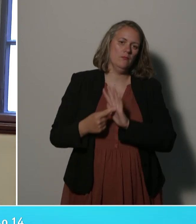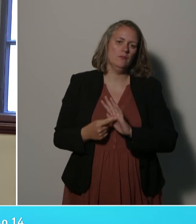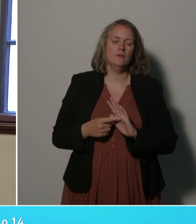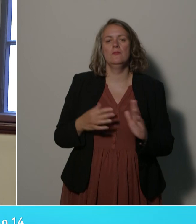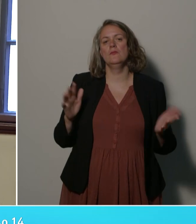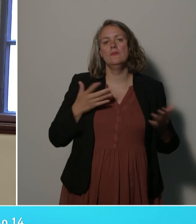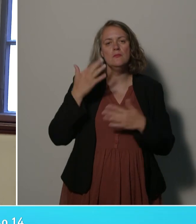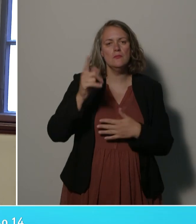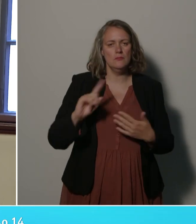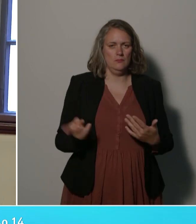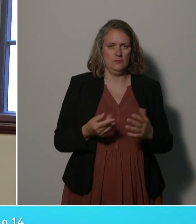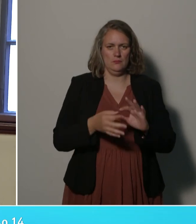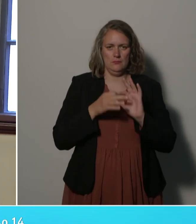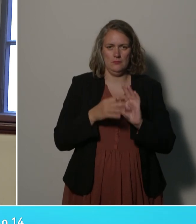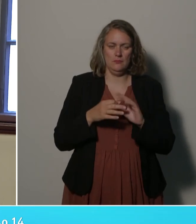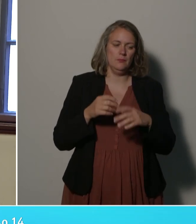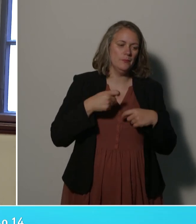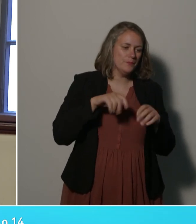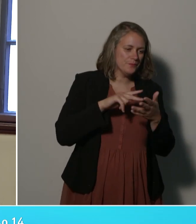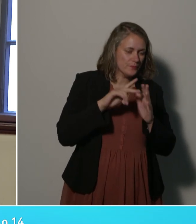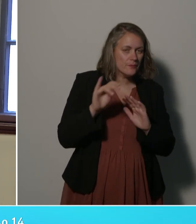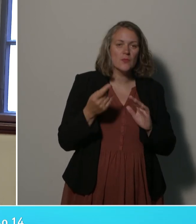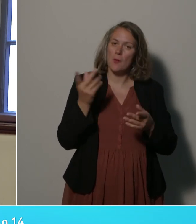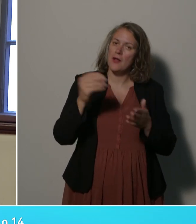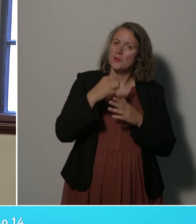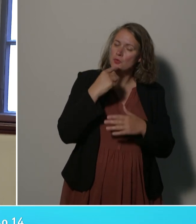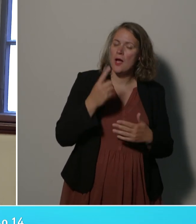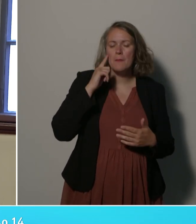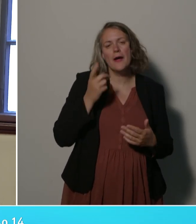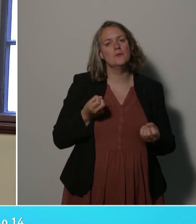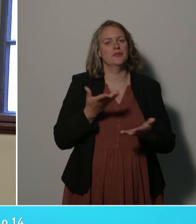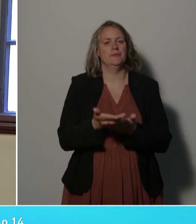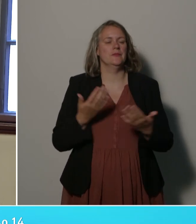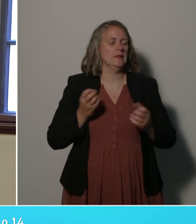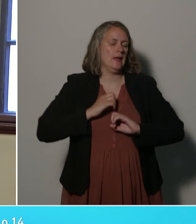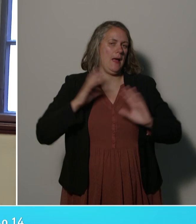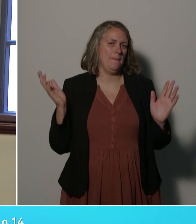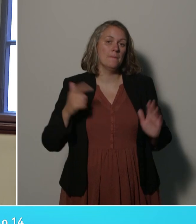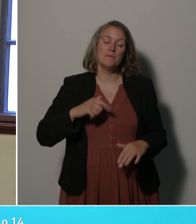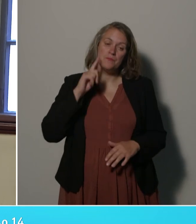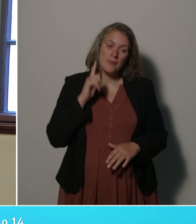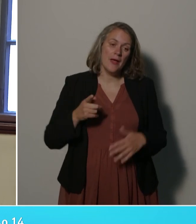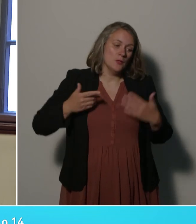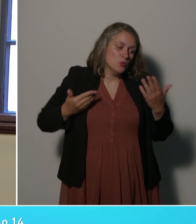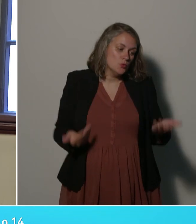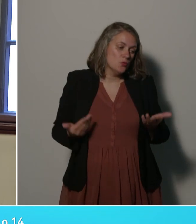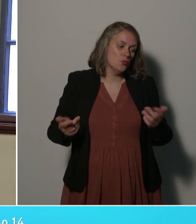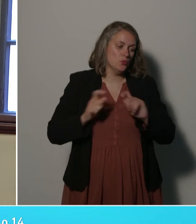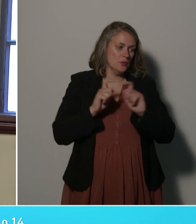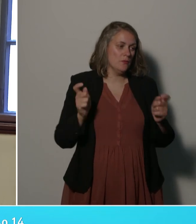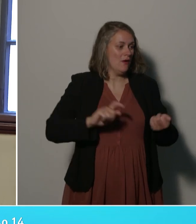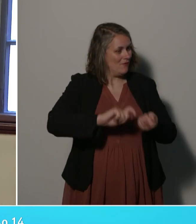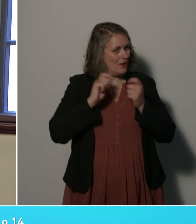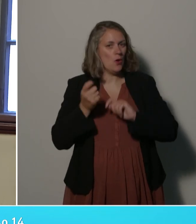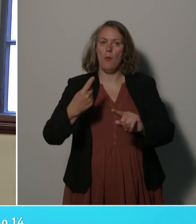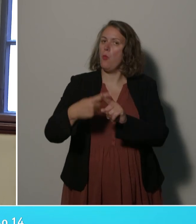mal Gelegenheit haben, zu dem einen oder anderen Bauprojekt etwas zu sagen. Ich finde, dass man an eine solche Sache, an eine solche Veränderung